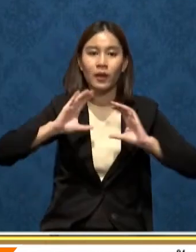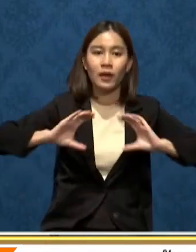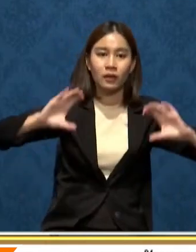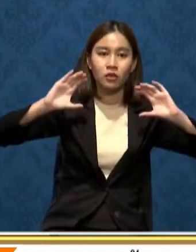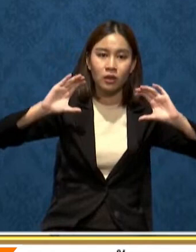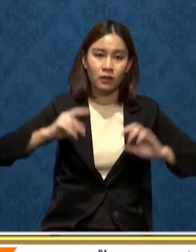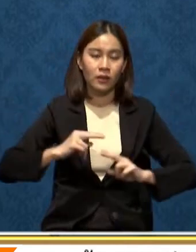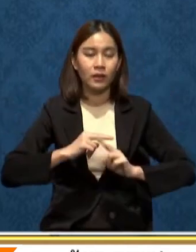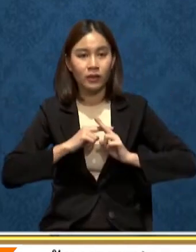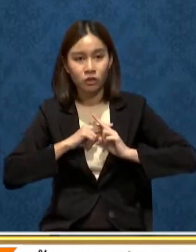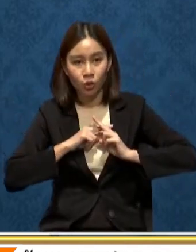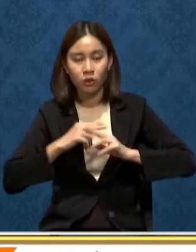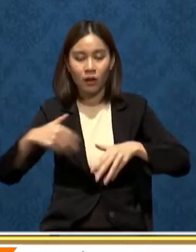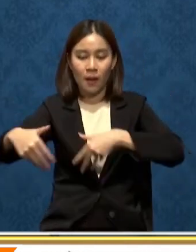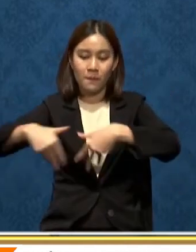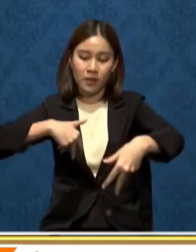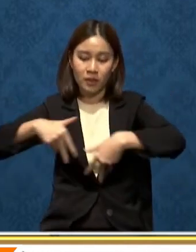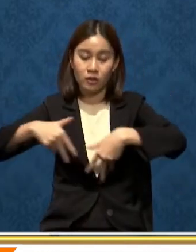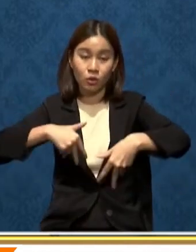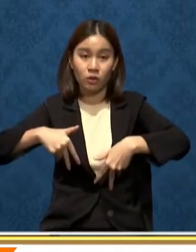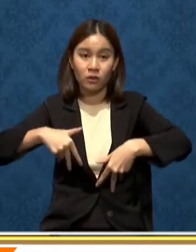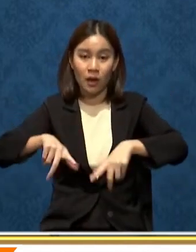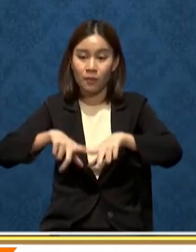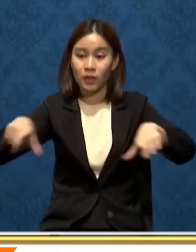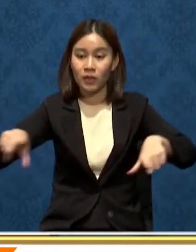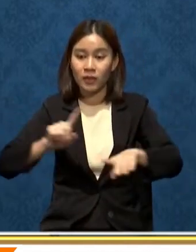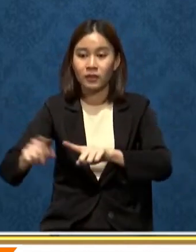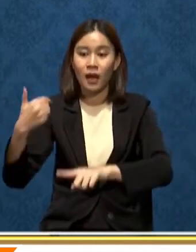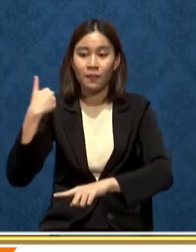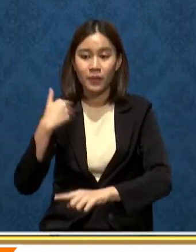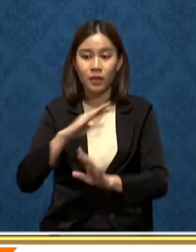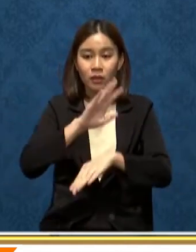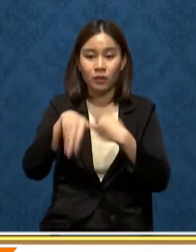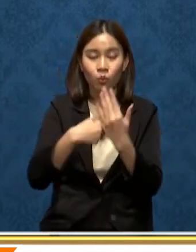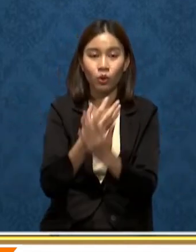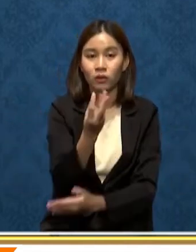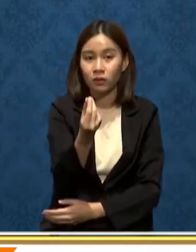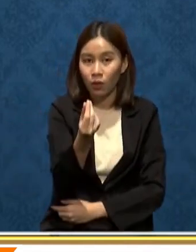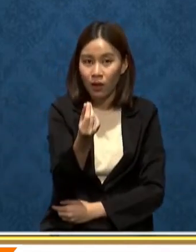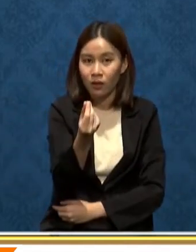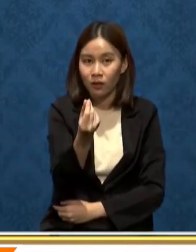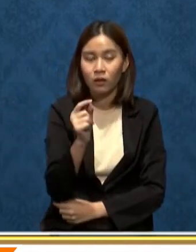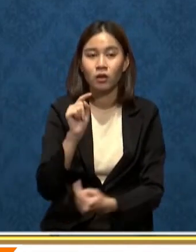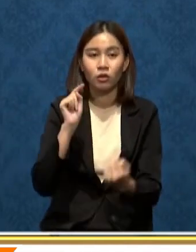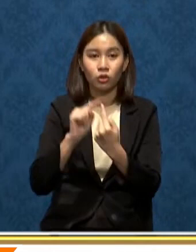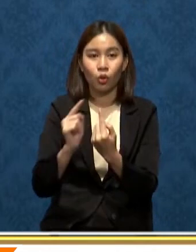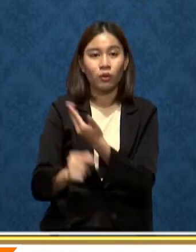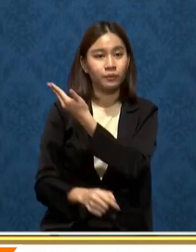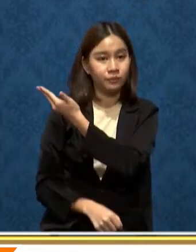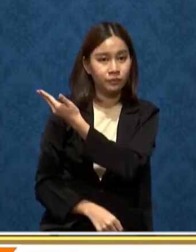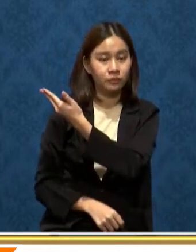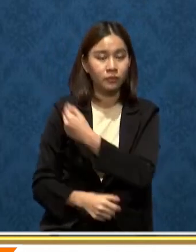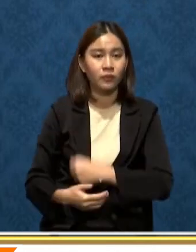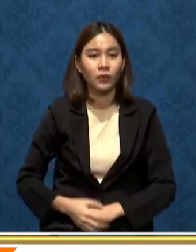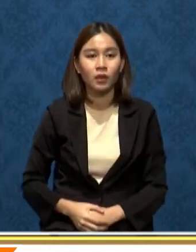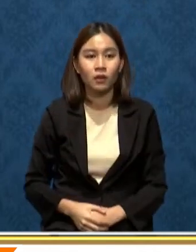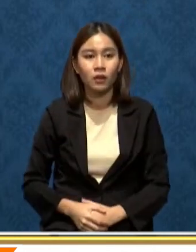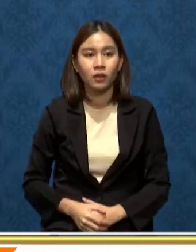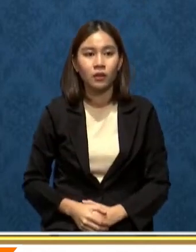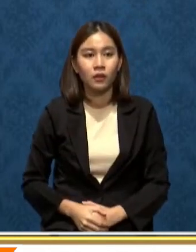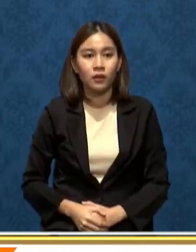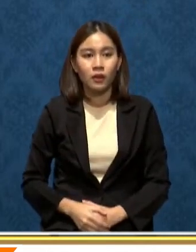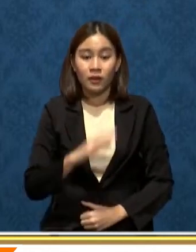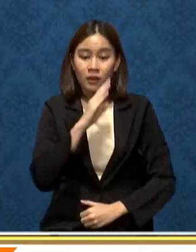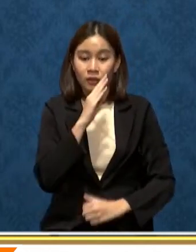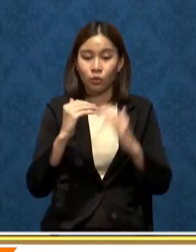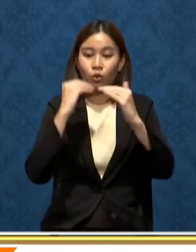ัฐ เอกชน และประชาชนในพืที่มีสัวนเท่าไ่ ในเวทีดงกลาวท่านพระทานครับถ้